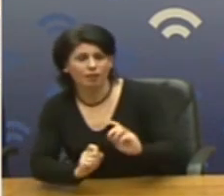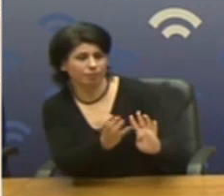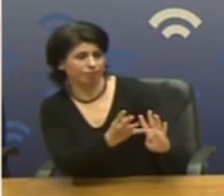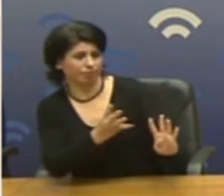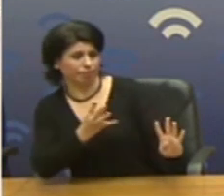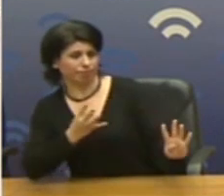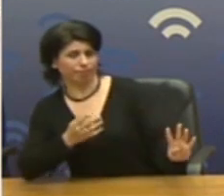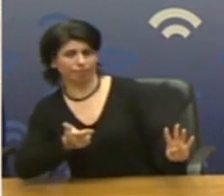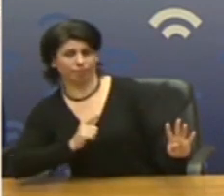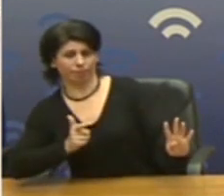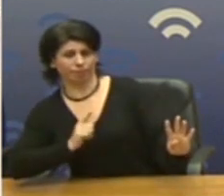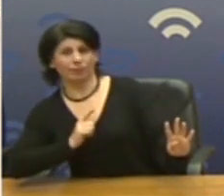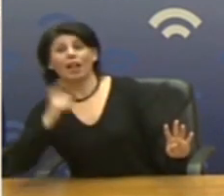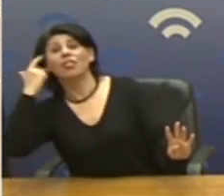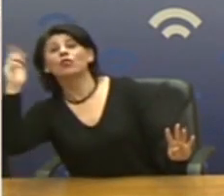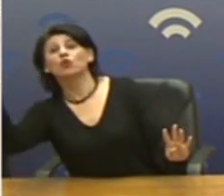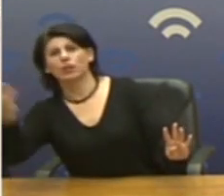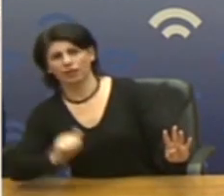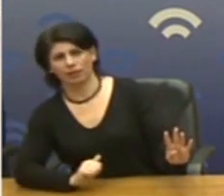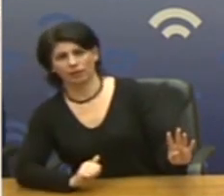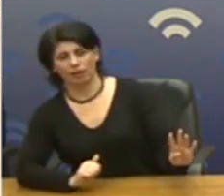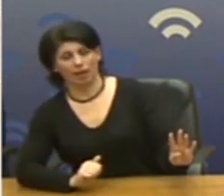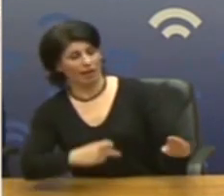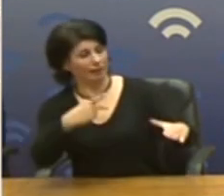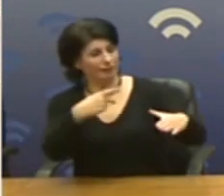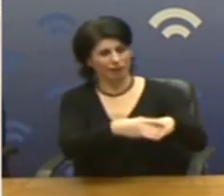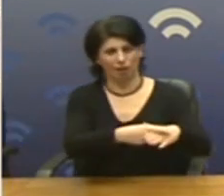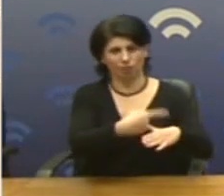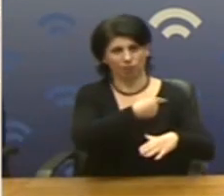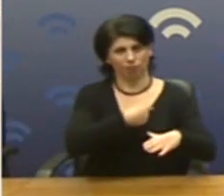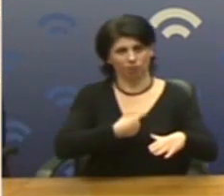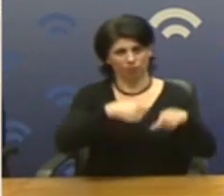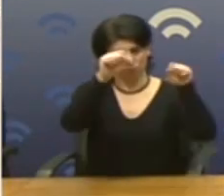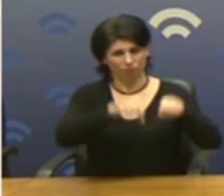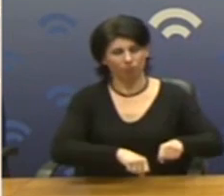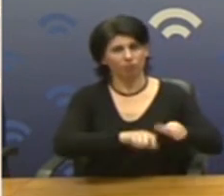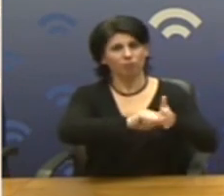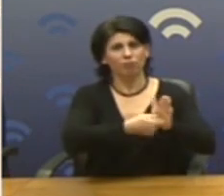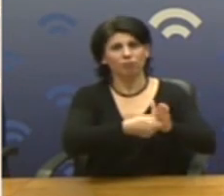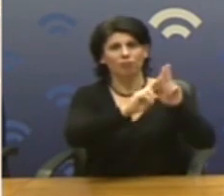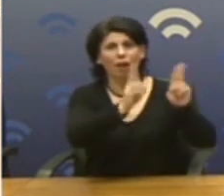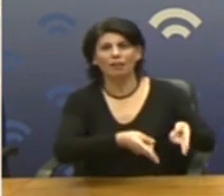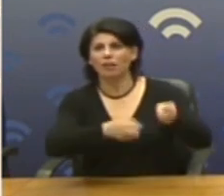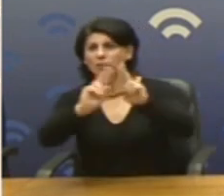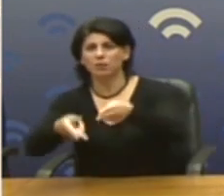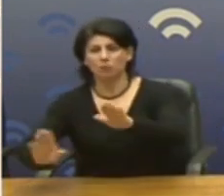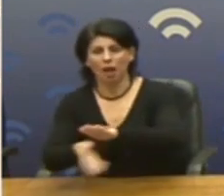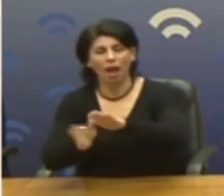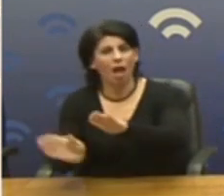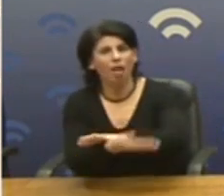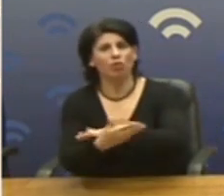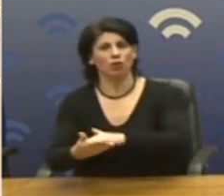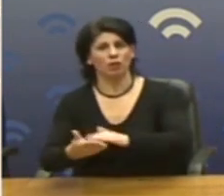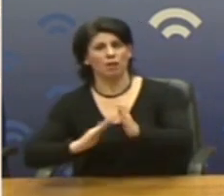στις ουρές. Λες και δεν ξέρετε πως οι τραπεζίτες έκλεισαν υποκαταστήματα, απέλυσαν